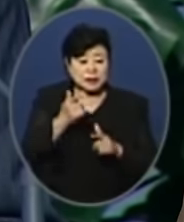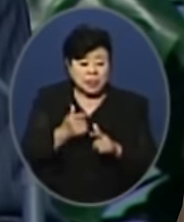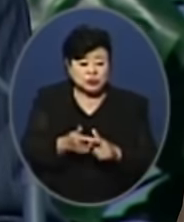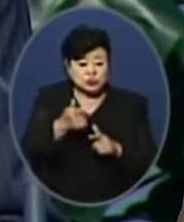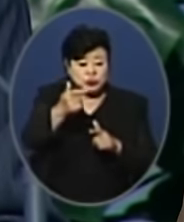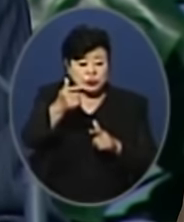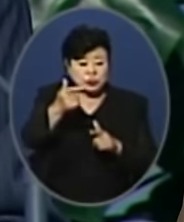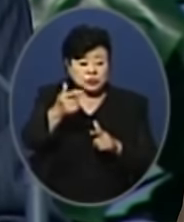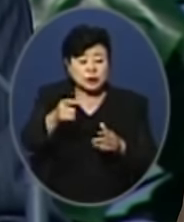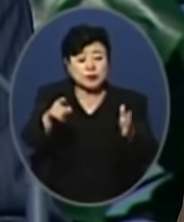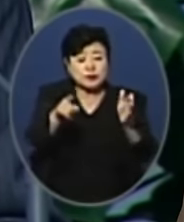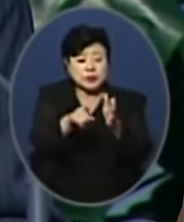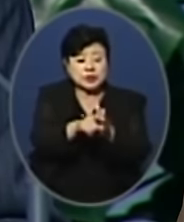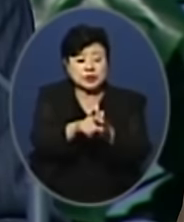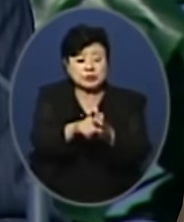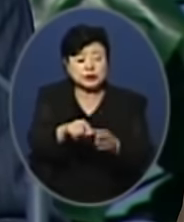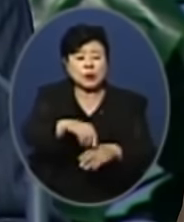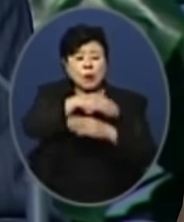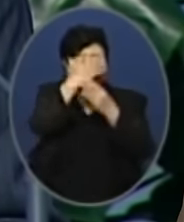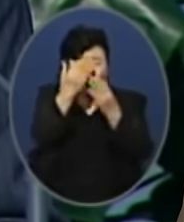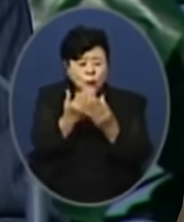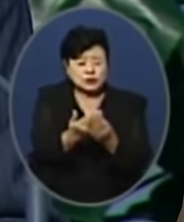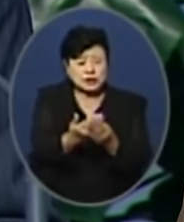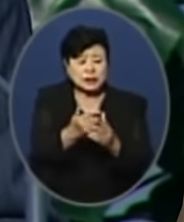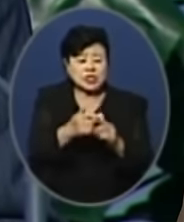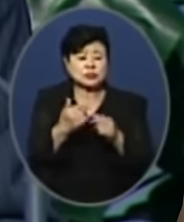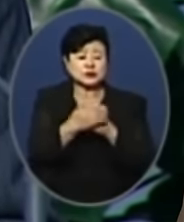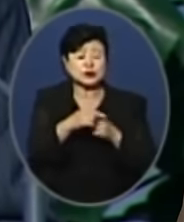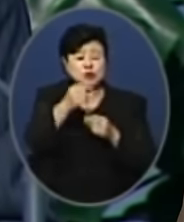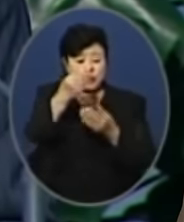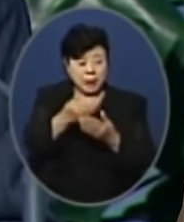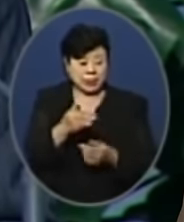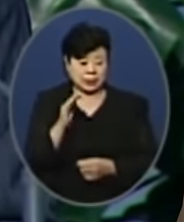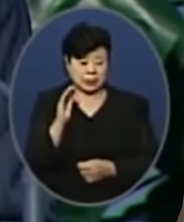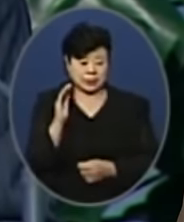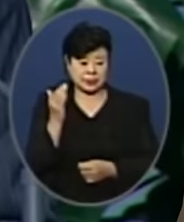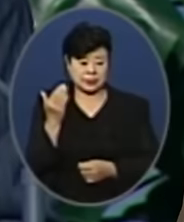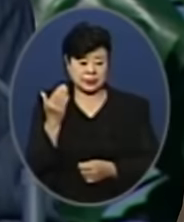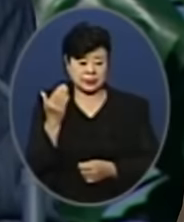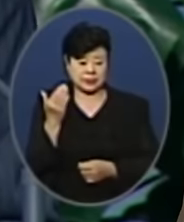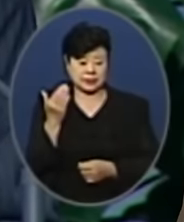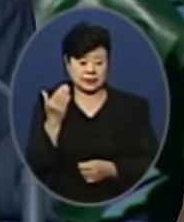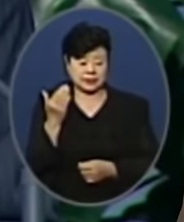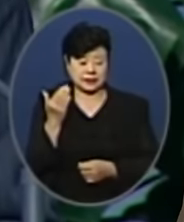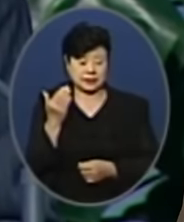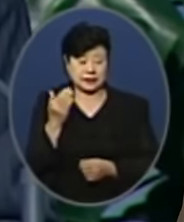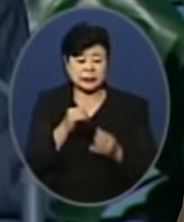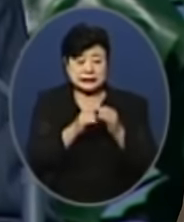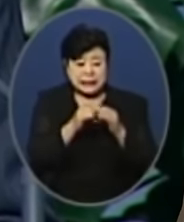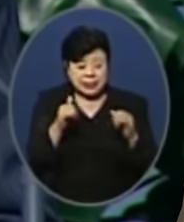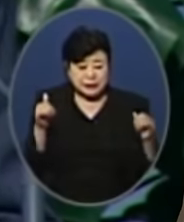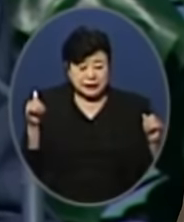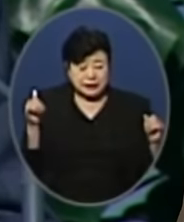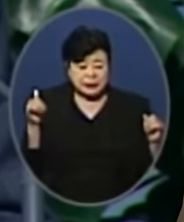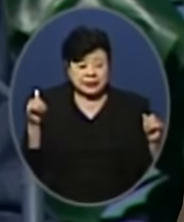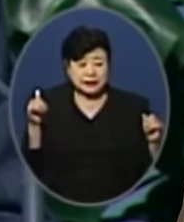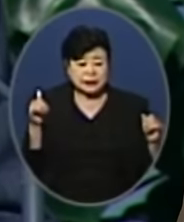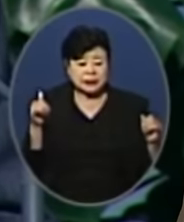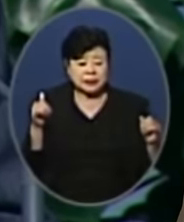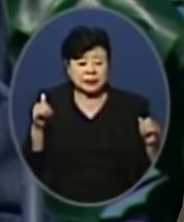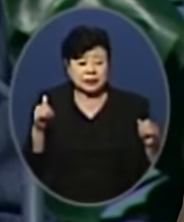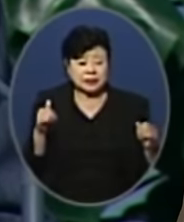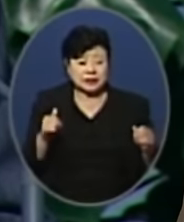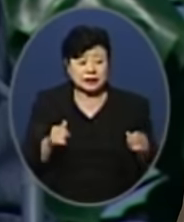예수를 믿음으로 전적인 예수님의 은혜로 구원받는 것을 받는 것입니다. 그게 사람이